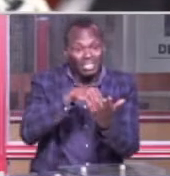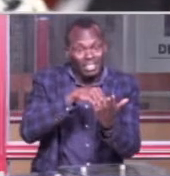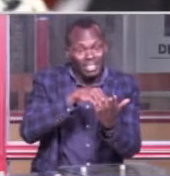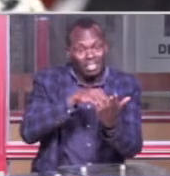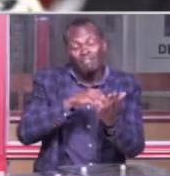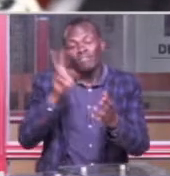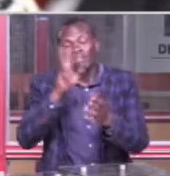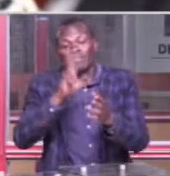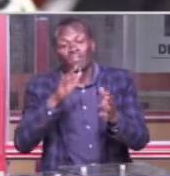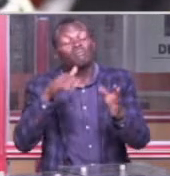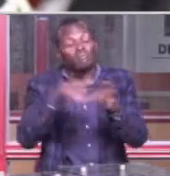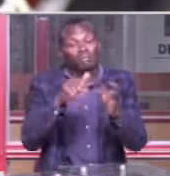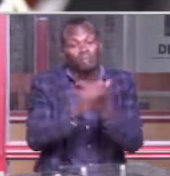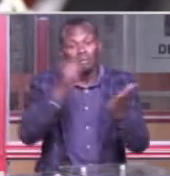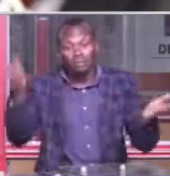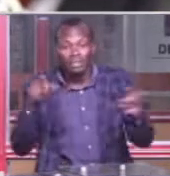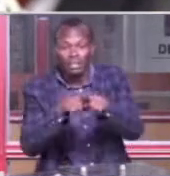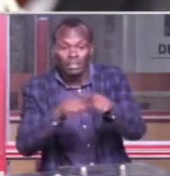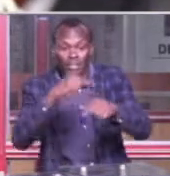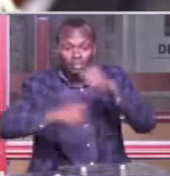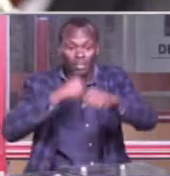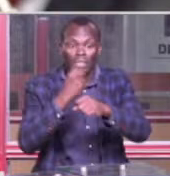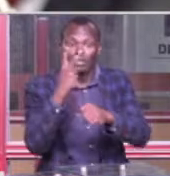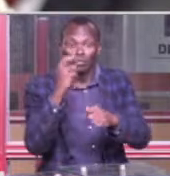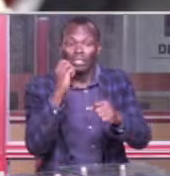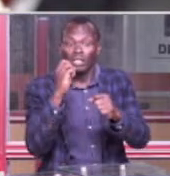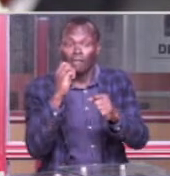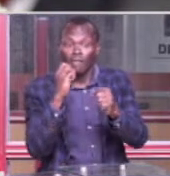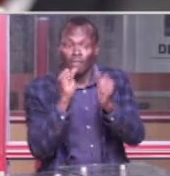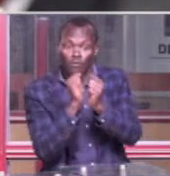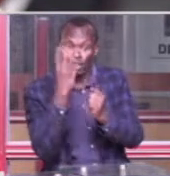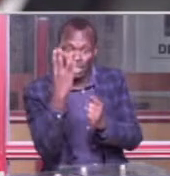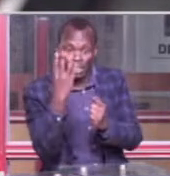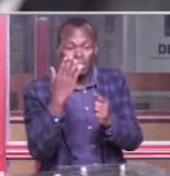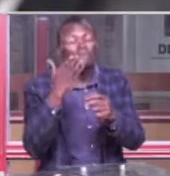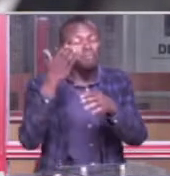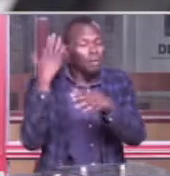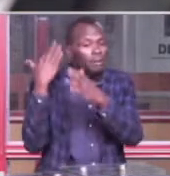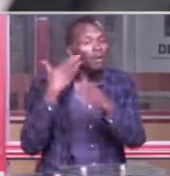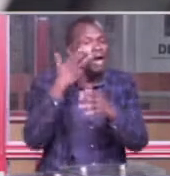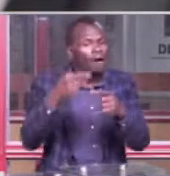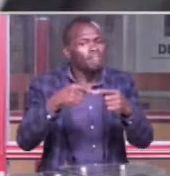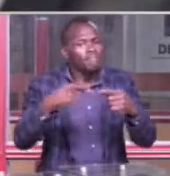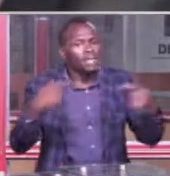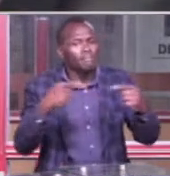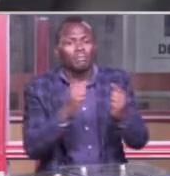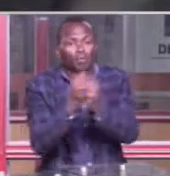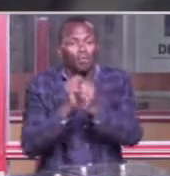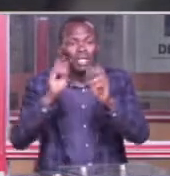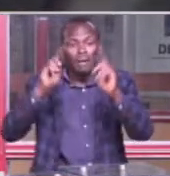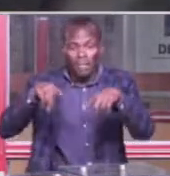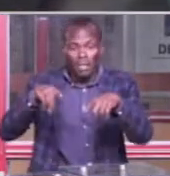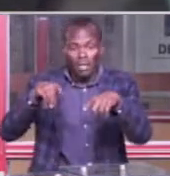Anite mu 2014 yalinako embiranye n'eyali omubaka Babadiri eyali akiikirira abantu b'e Koboko ng'entabwe yava